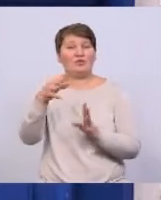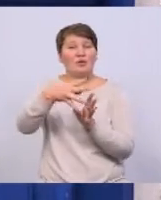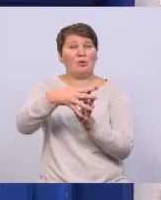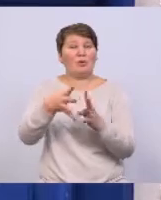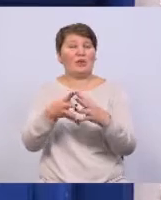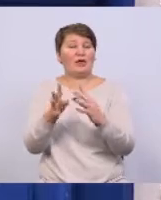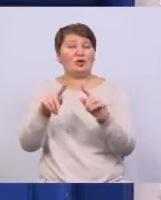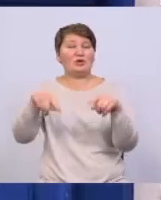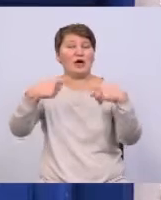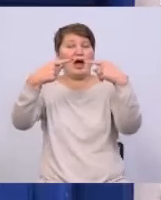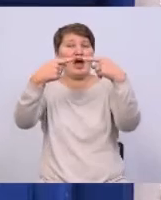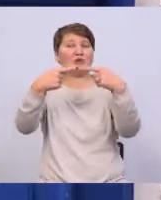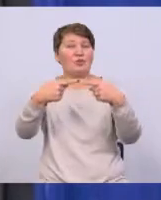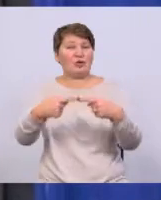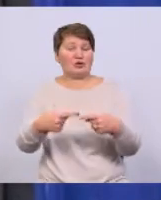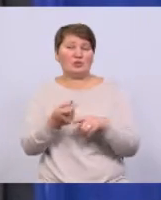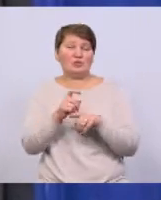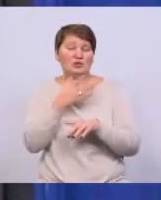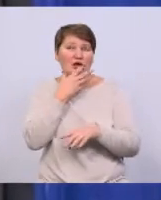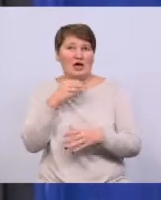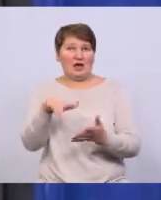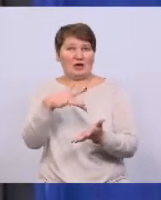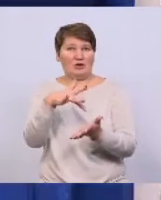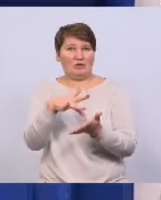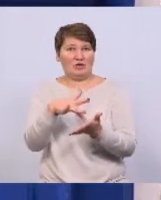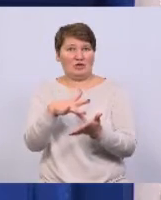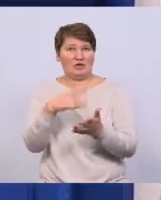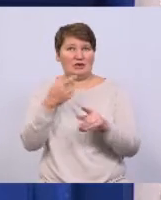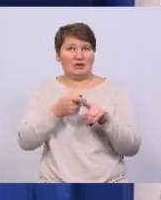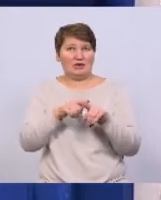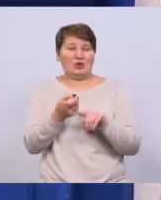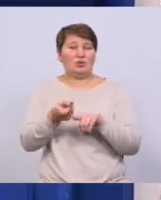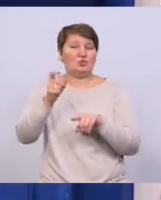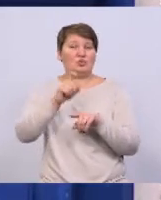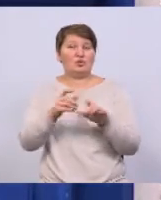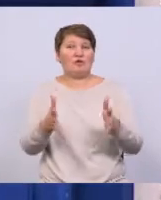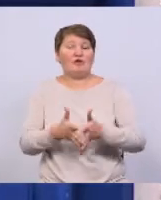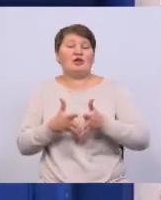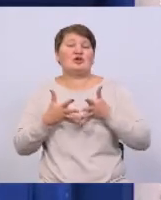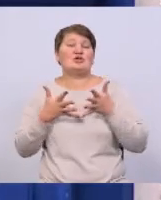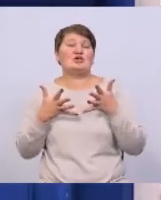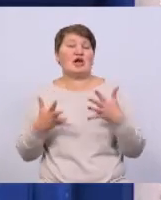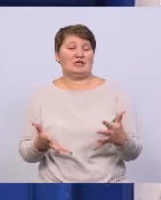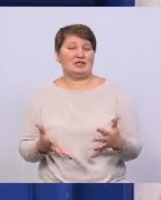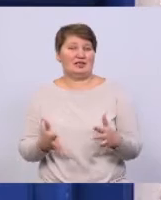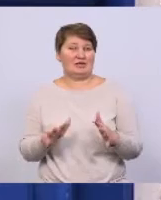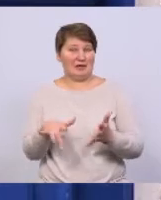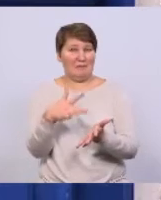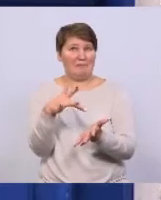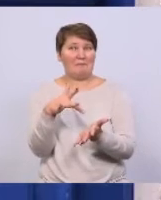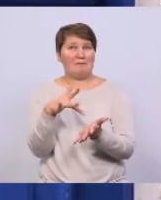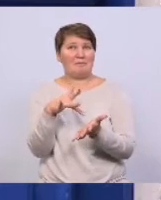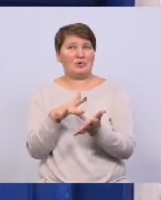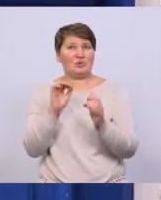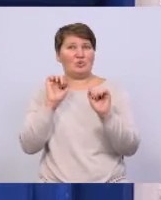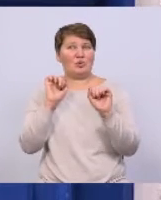гармонійно, само по собі. Дуже гарне місто. Я живу в Кривому Розі, це дуже величезне місто. Тобто, по Франківську ти можеш